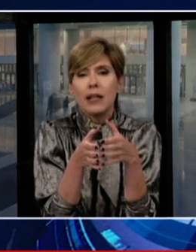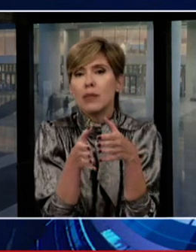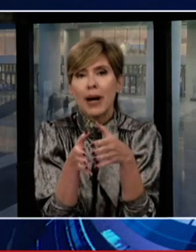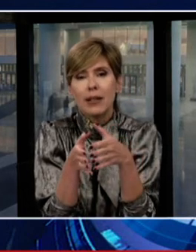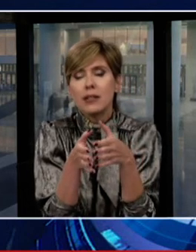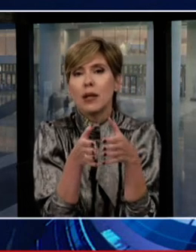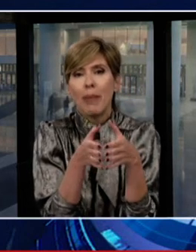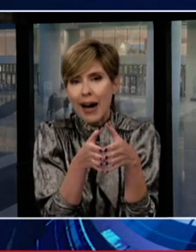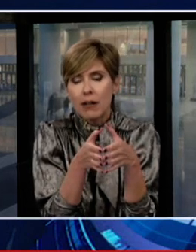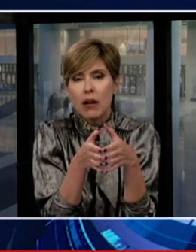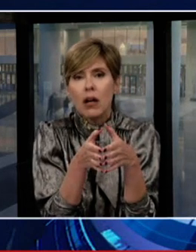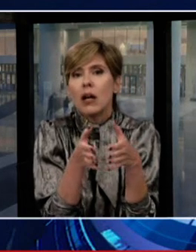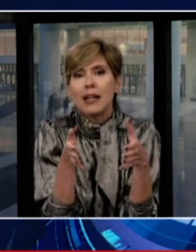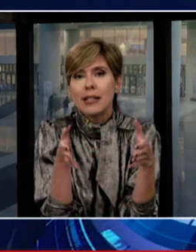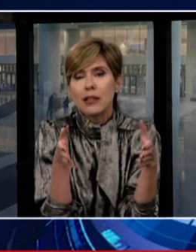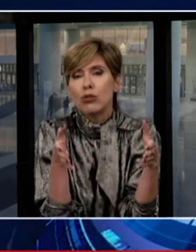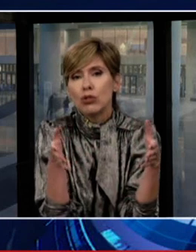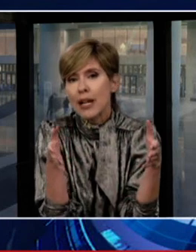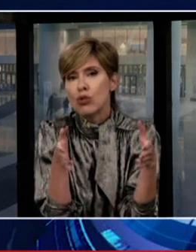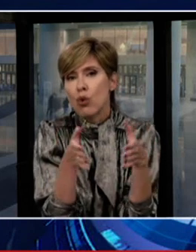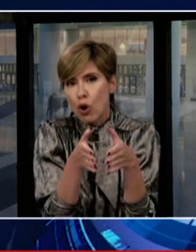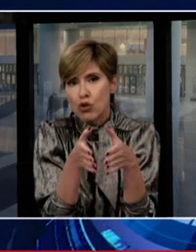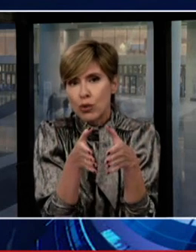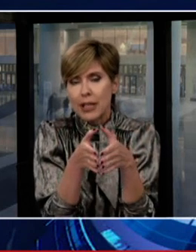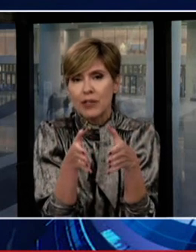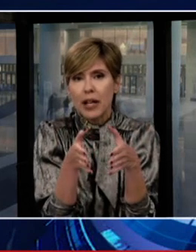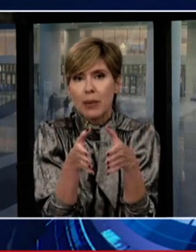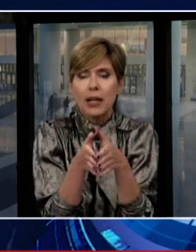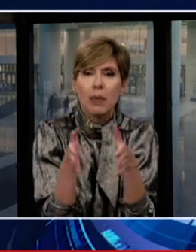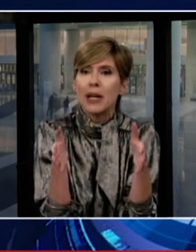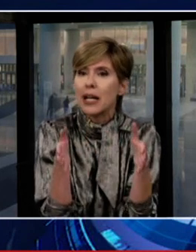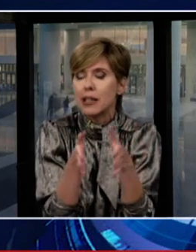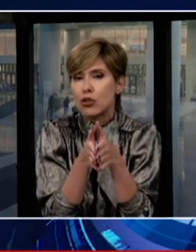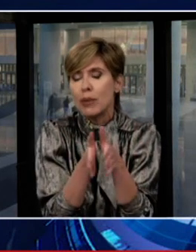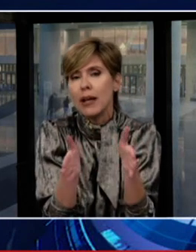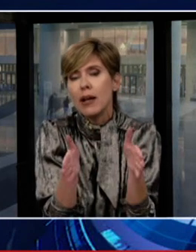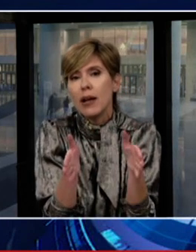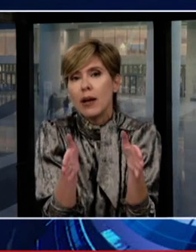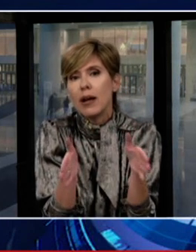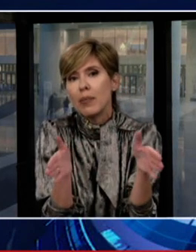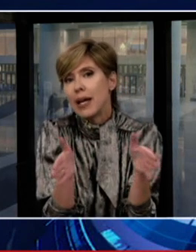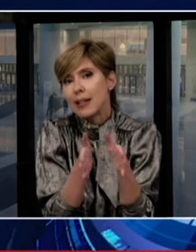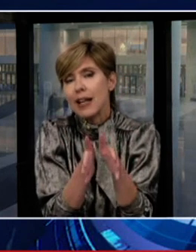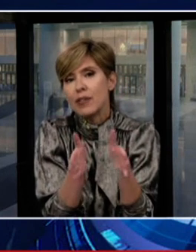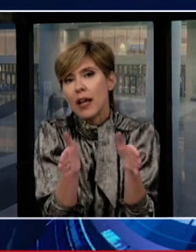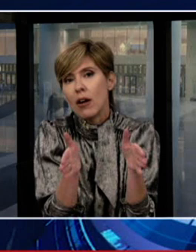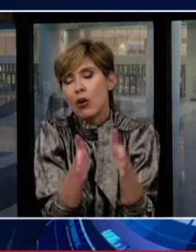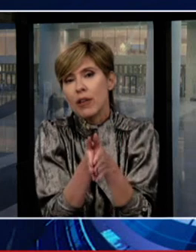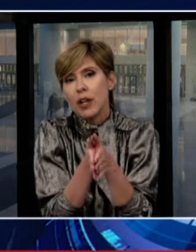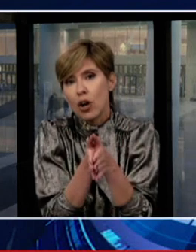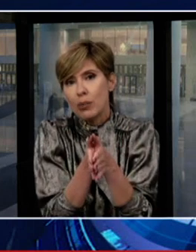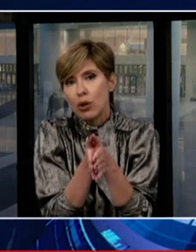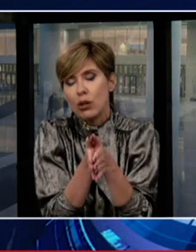κάποιοι έκαναν πάρτι σε μπαρ. Λες και ήταν το τέλος του κόσμου, η τελευταία ημέρα, και έπρεπε να γλεντήσουμε μέχρι